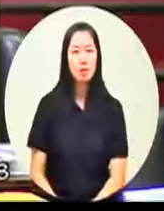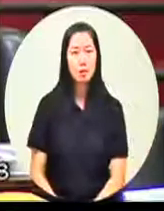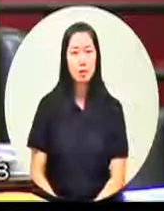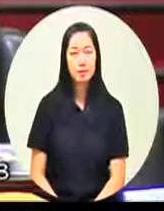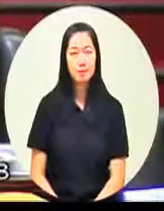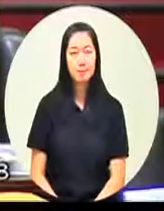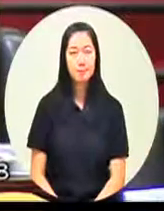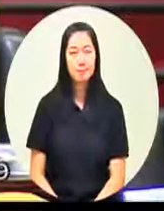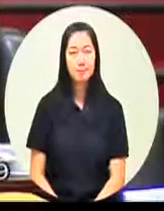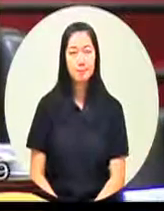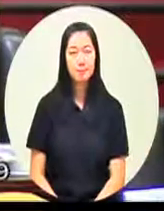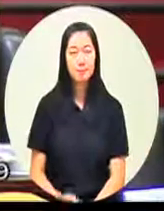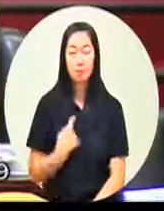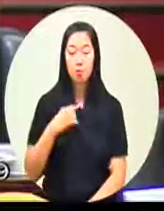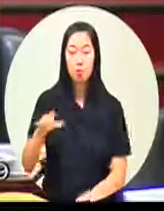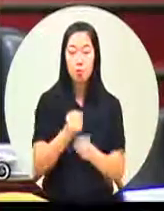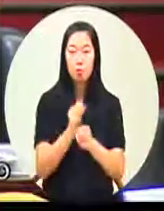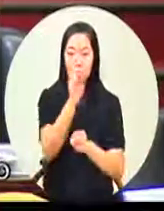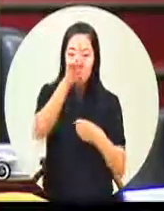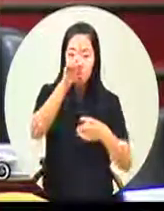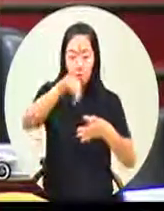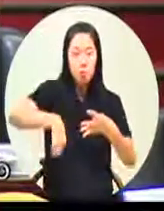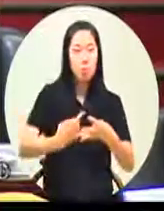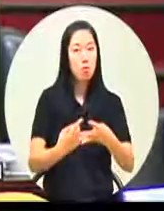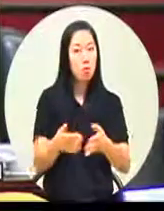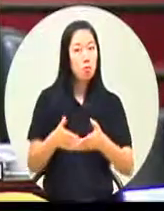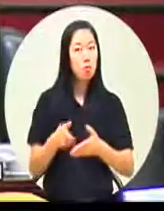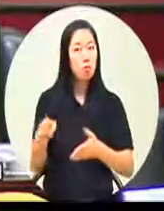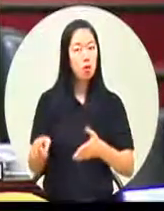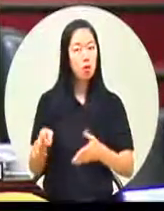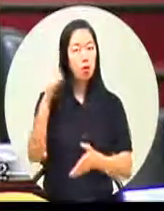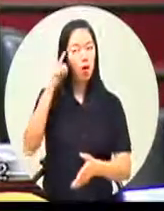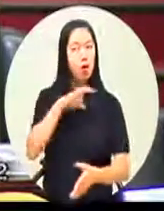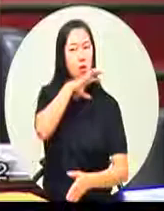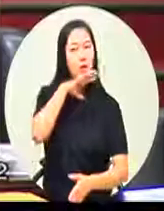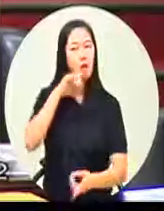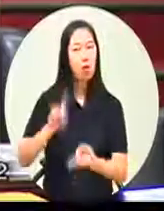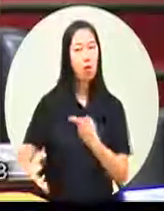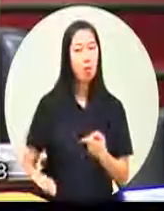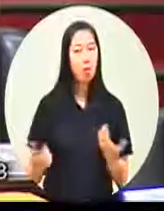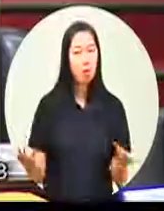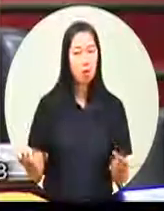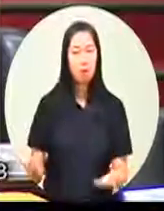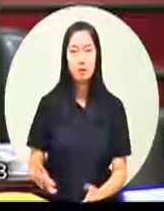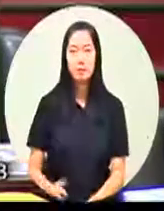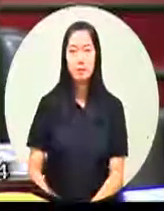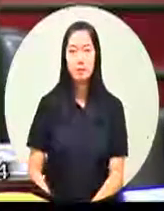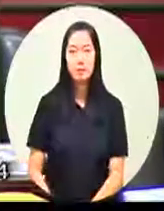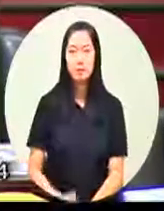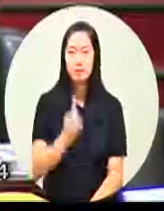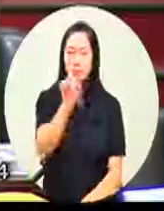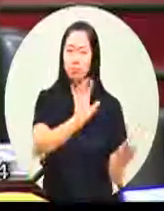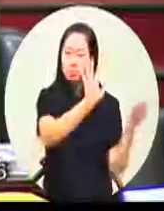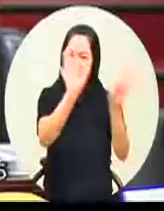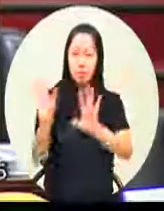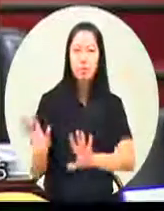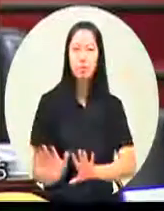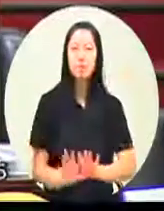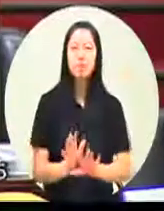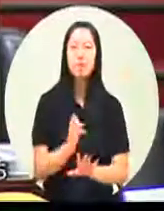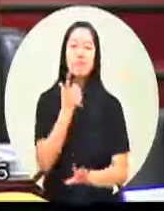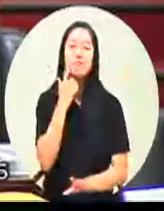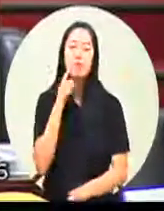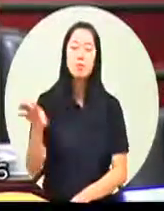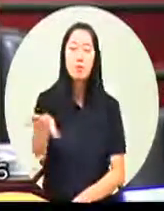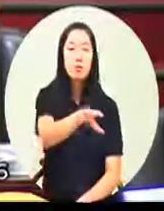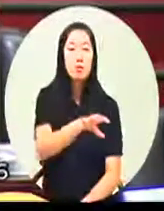好，我们做这一件事情有需要这样子吗？局长，一个风景区的景点，如